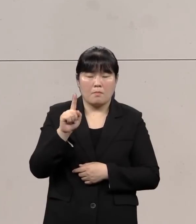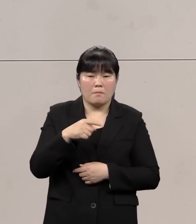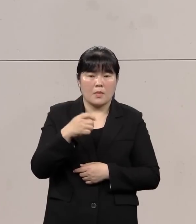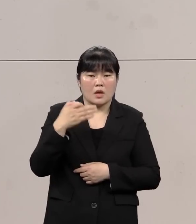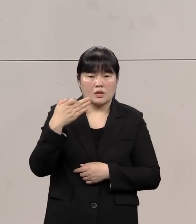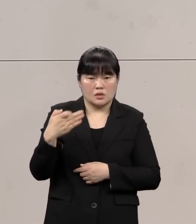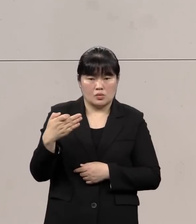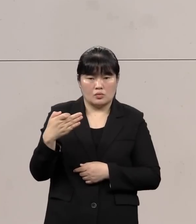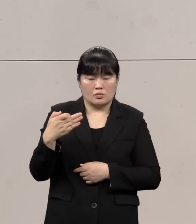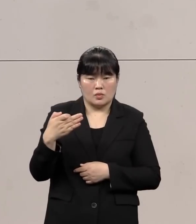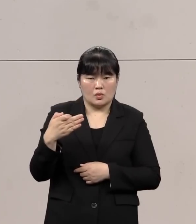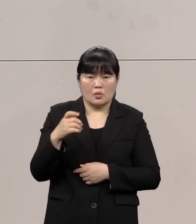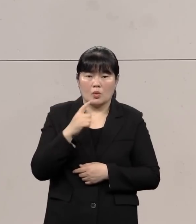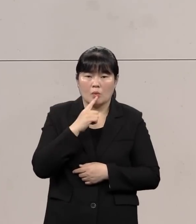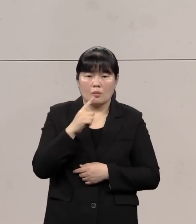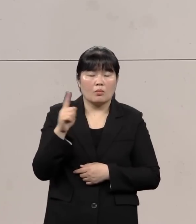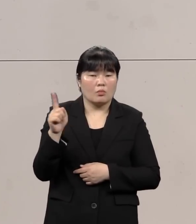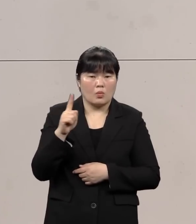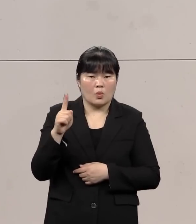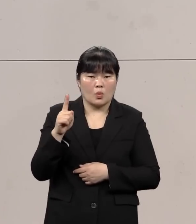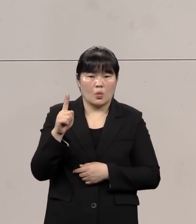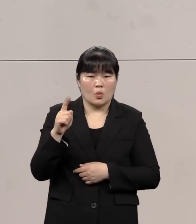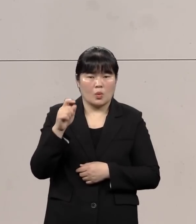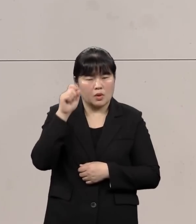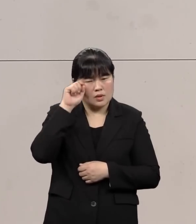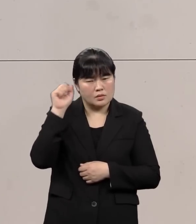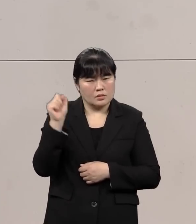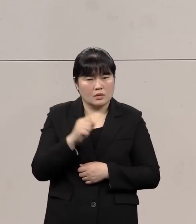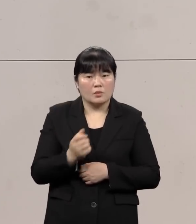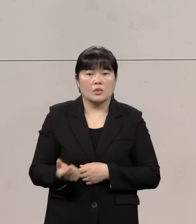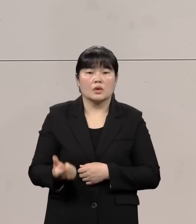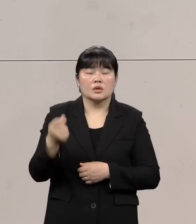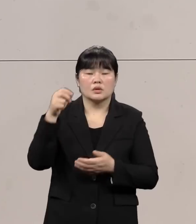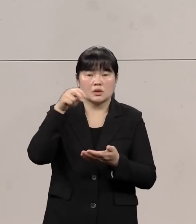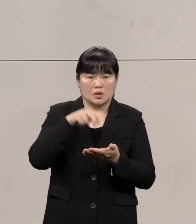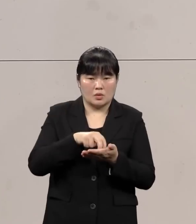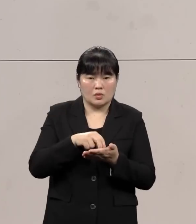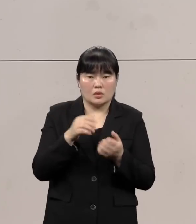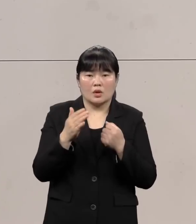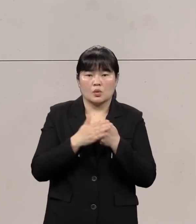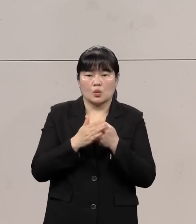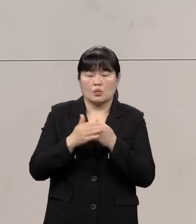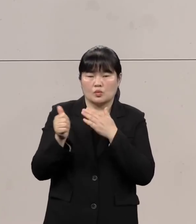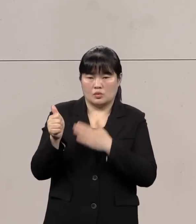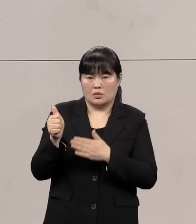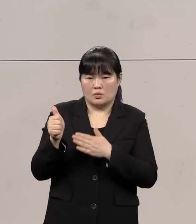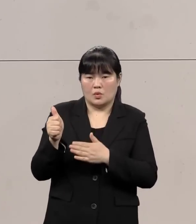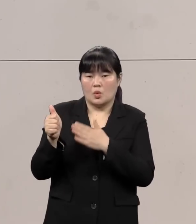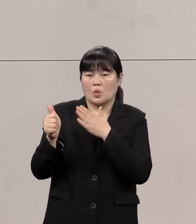둡니다 말씀이 시편이라고도 하는 시편 119편에서